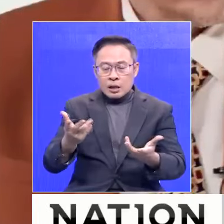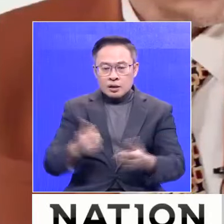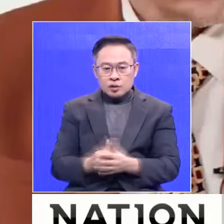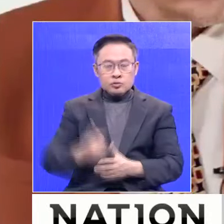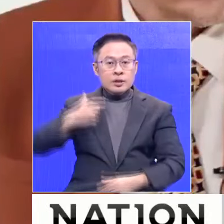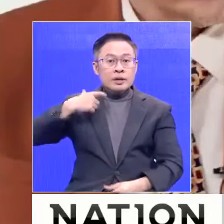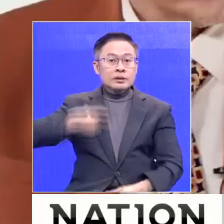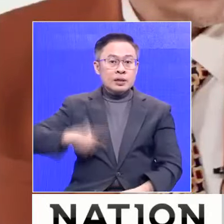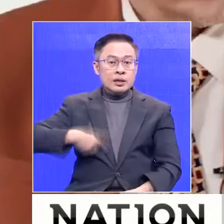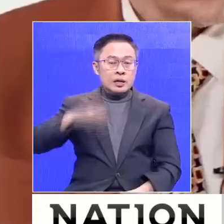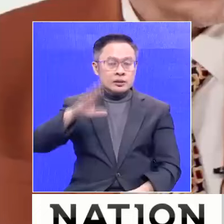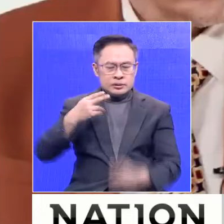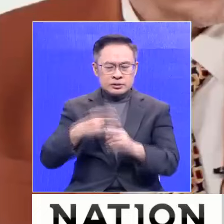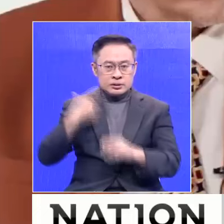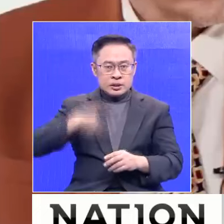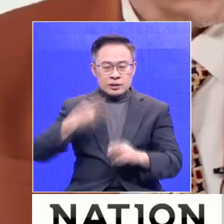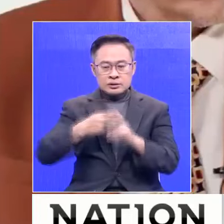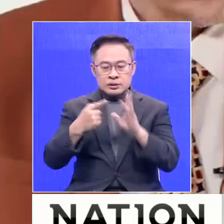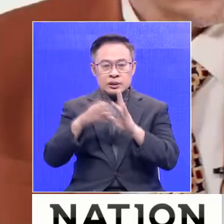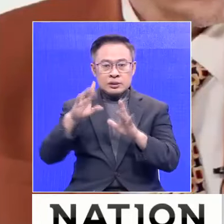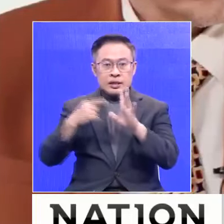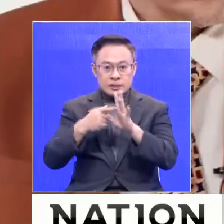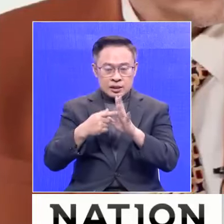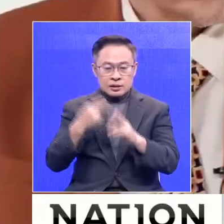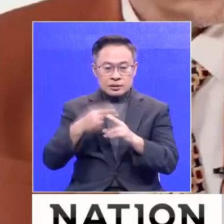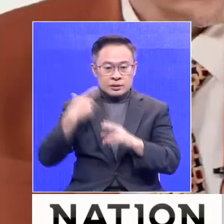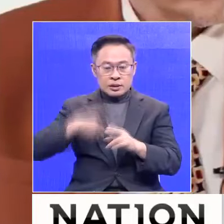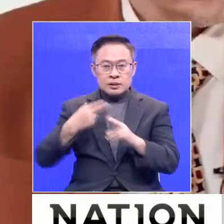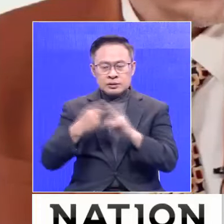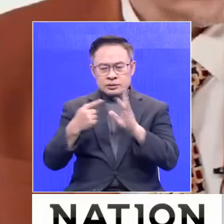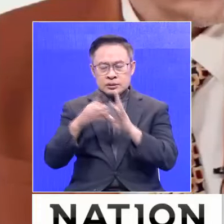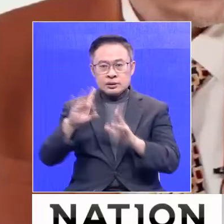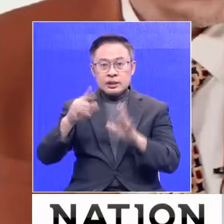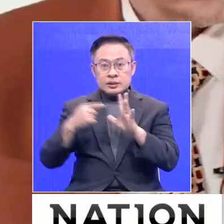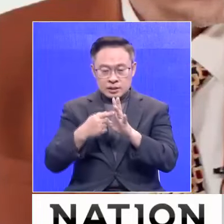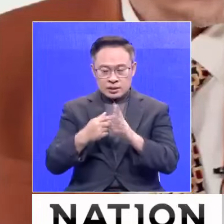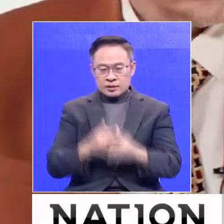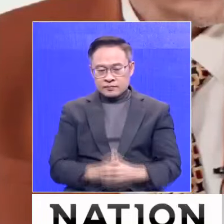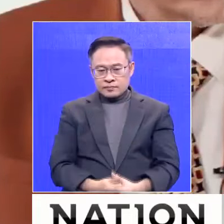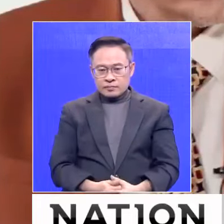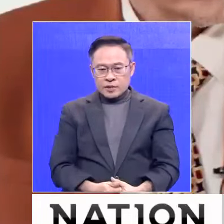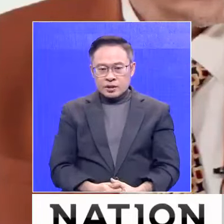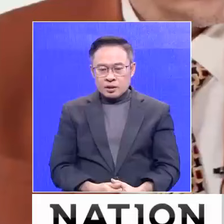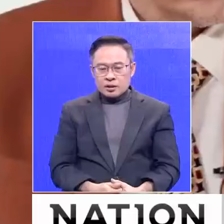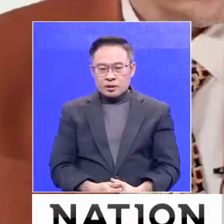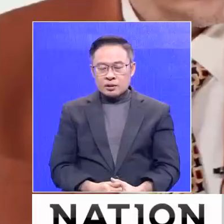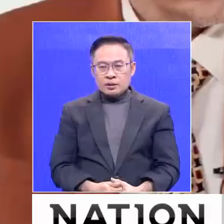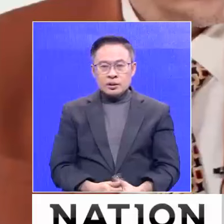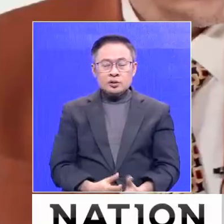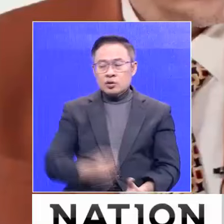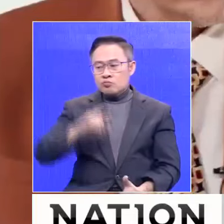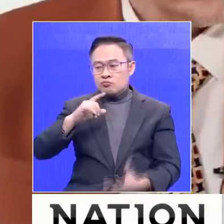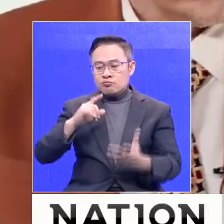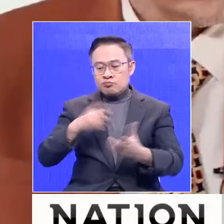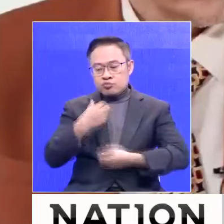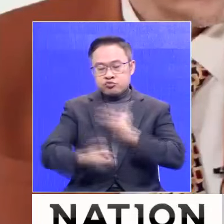งเนี่ยทนายบอกเดี๋ยวจะไปว่าความคดีแอมไซยาไนนะแต่ว่าเป็นทนายของผู้เสียหายนะครับก็เป็นโจทย์ร่วมที่นี้ไปที่ศาลอาญารัช